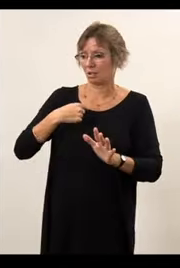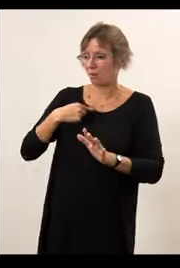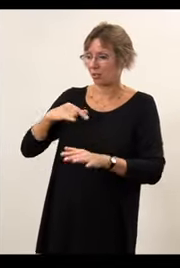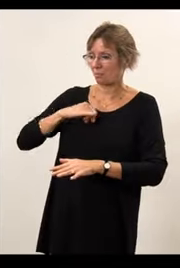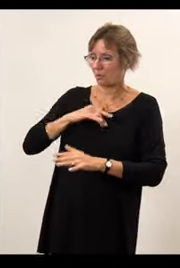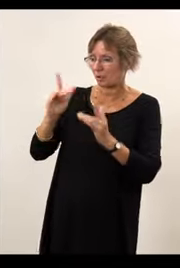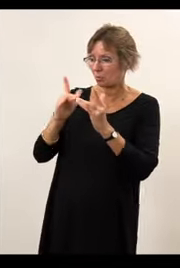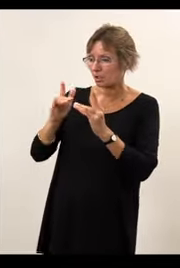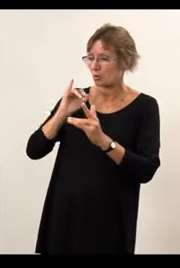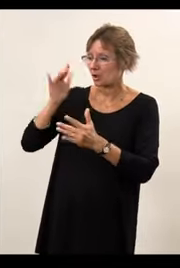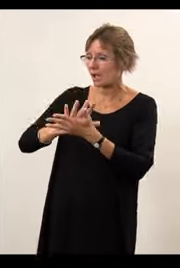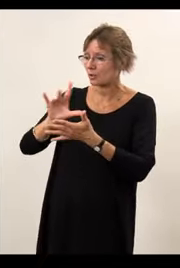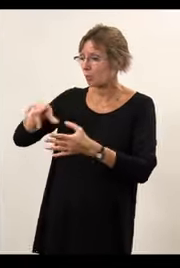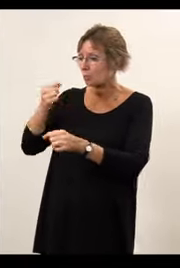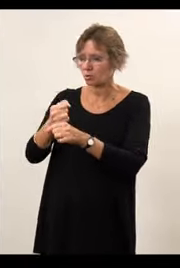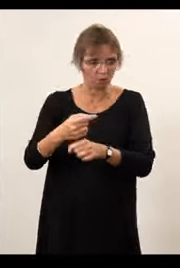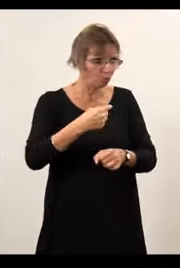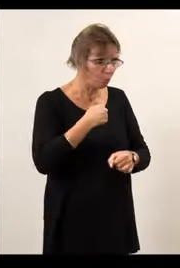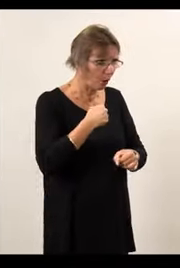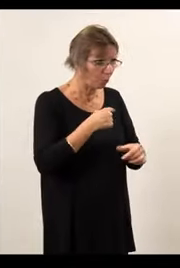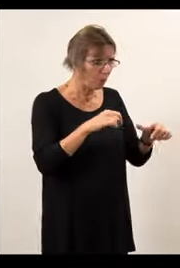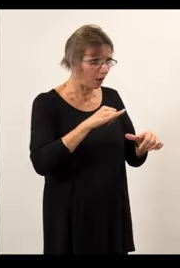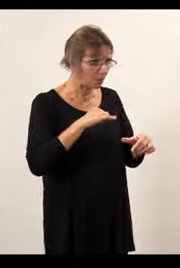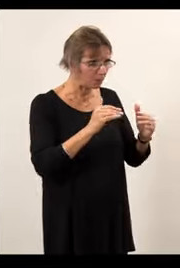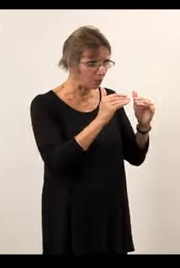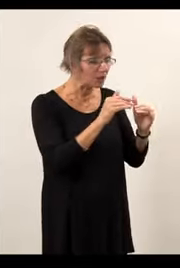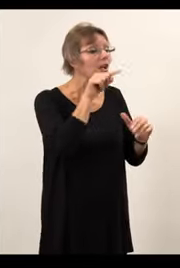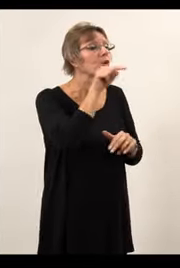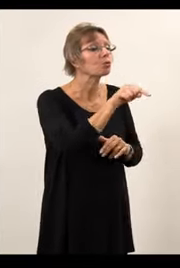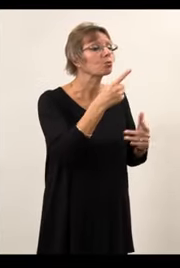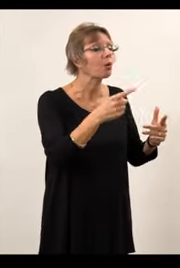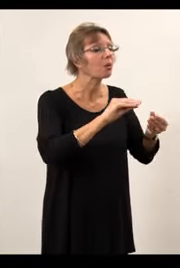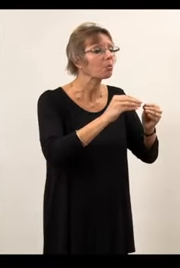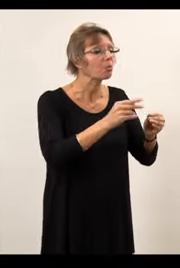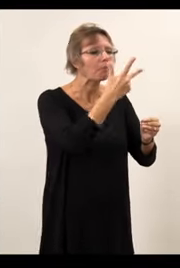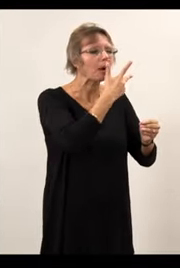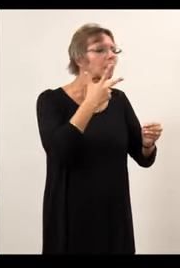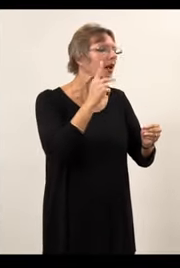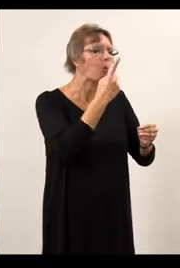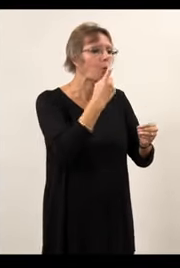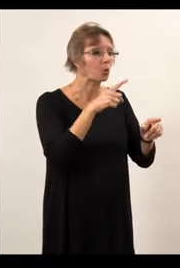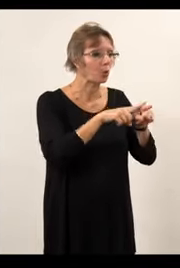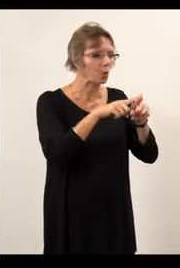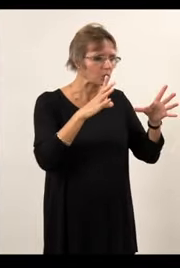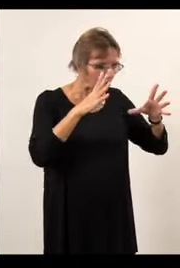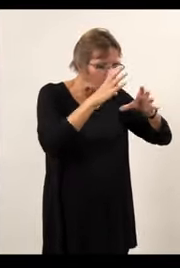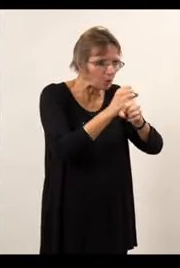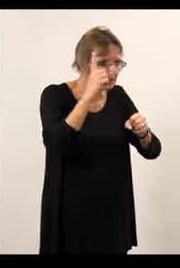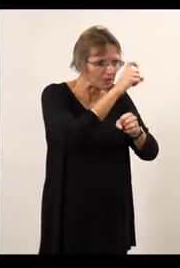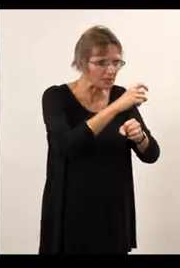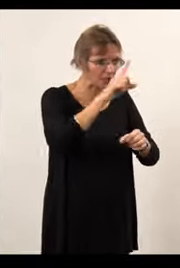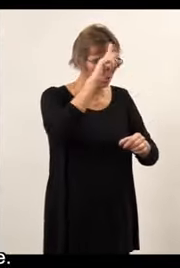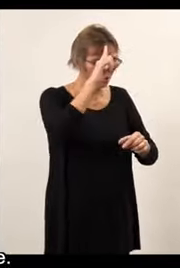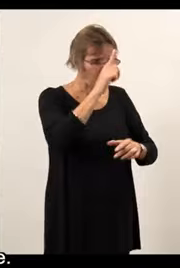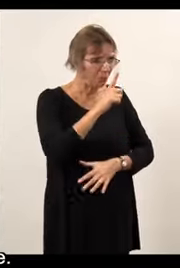Moi, j'ai fait pipi au lit jusqu'à 11 ans. Mais non, c'est moi qui faisais pipi au lit. Toi, t'avais des plaques rouges et t'arrivais pas à te concentrer en classe.